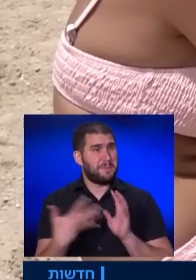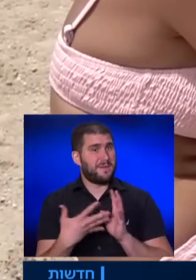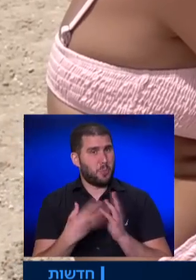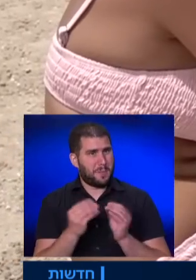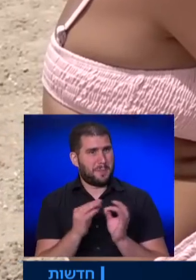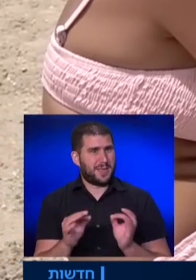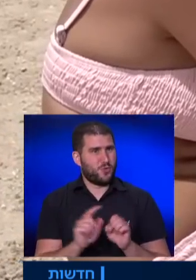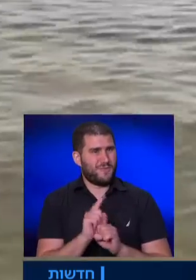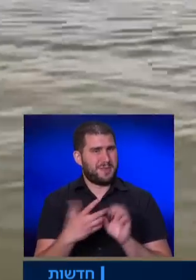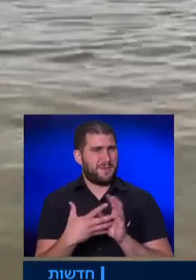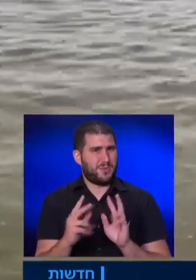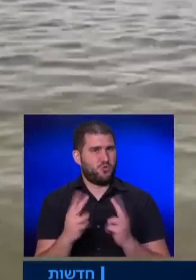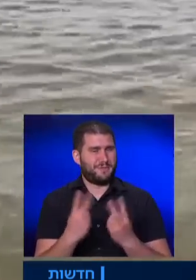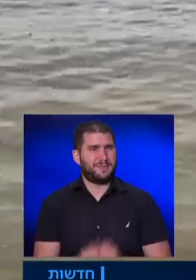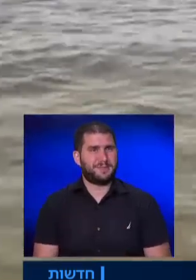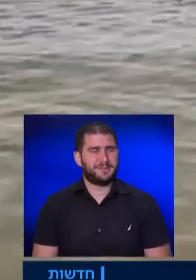מתחיל תקופת מבחנים עוד פעם.